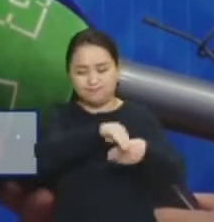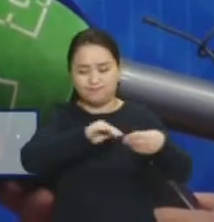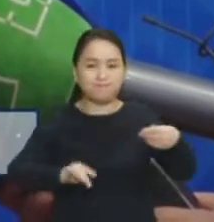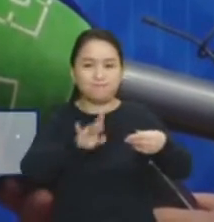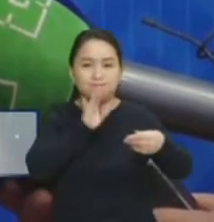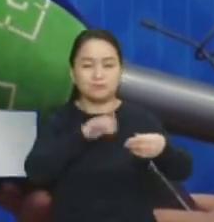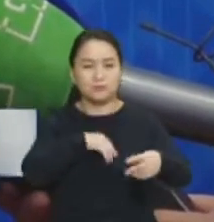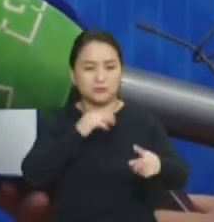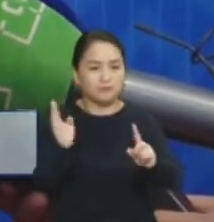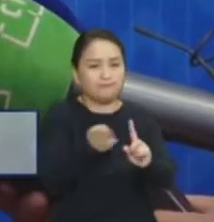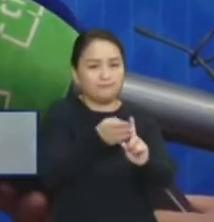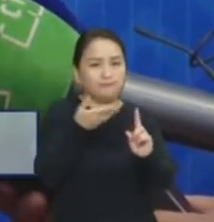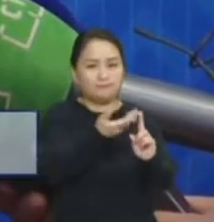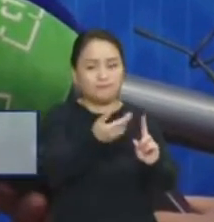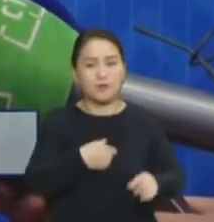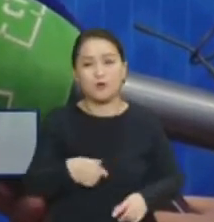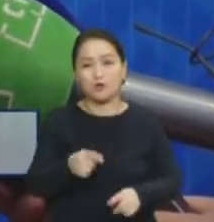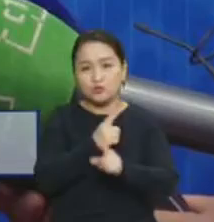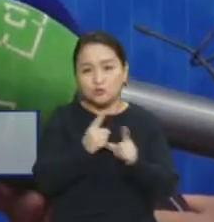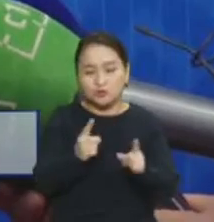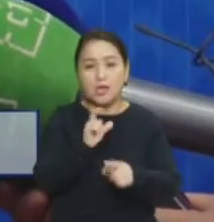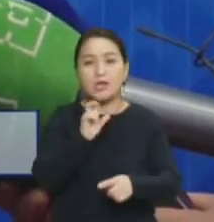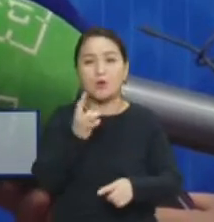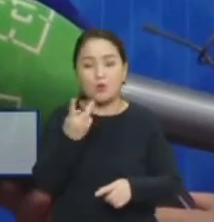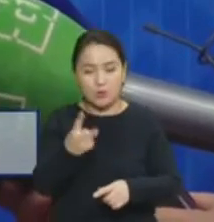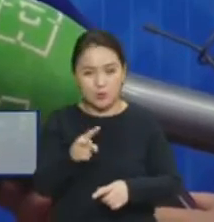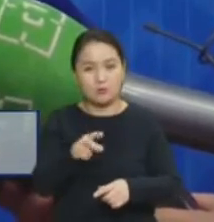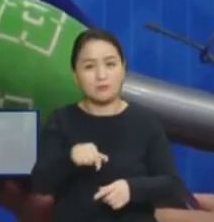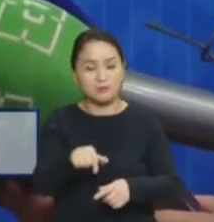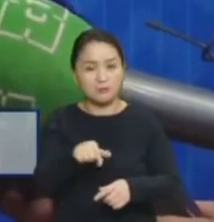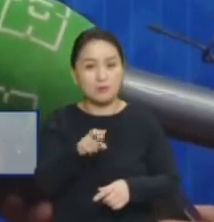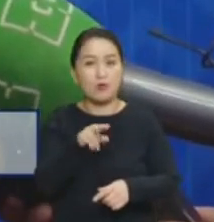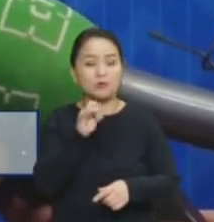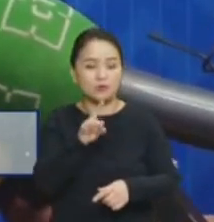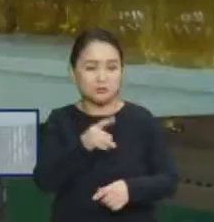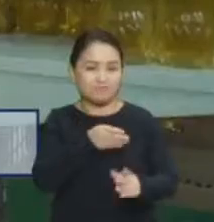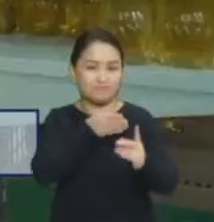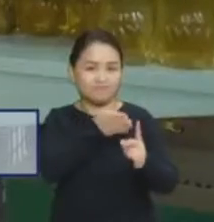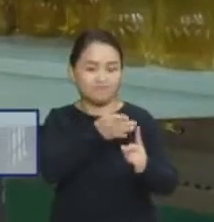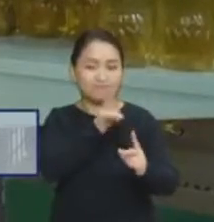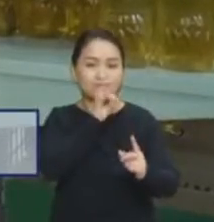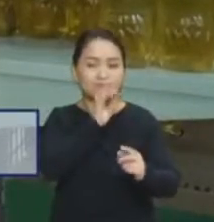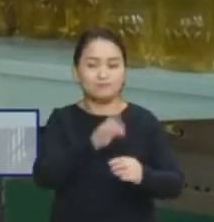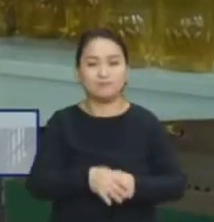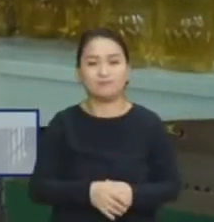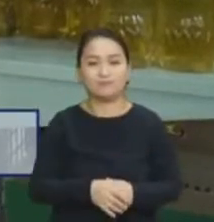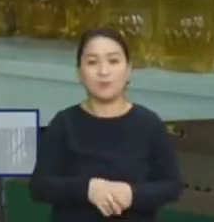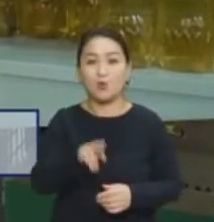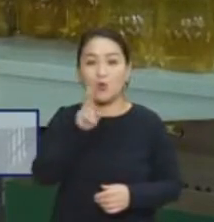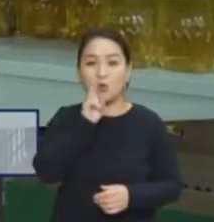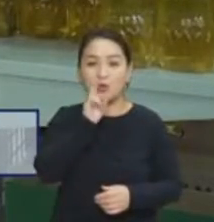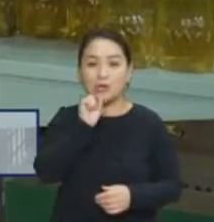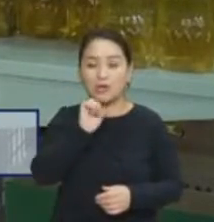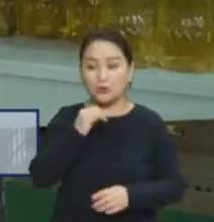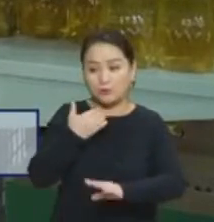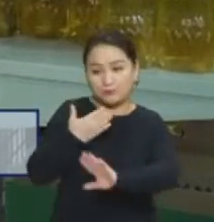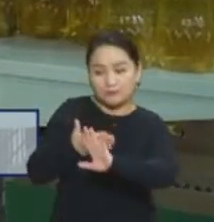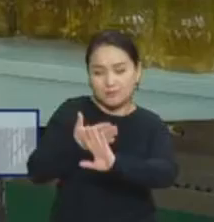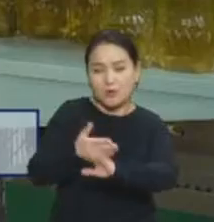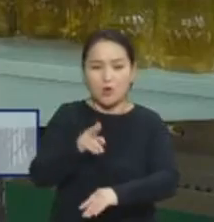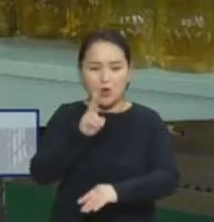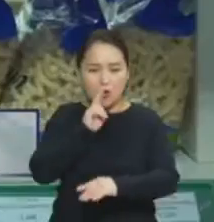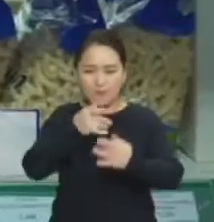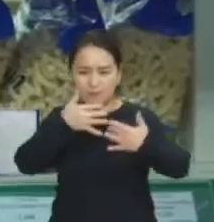болох хариуцлага тооцох магадгүй зөрчлийн процесс магадгүй эрүүгийн процесс ажиллаж эхэлнэ энэ чиглэл рүү л явц хэв. Хүнсний аюулгүй байдлаас гадна хүнсний